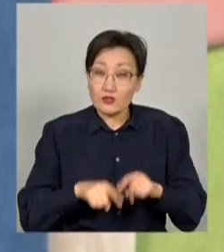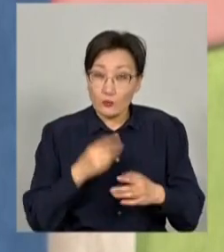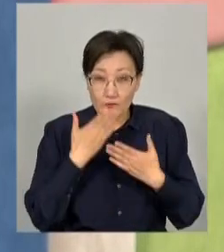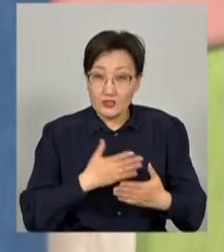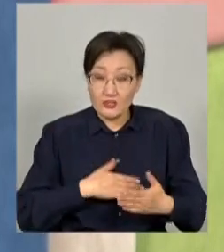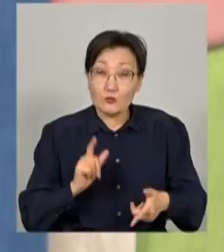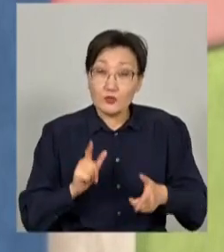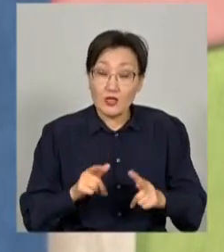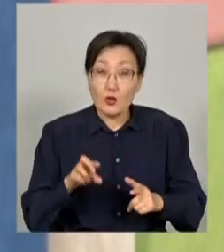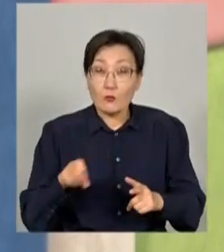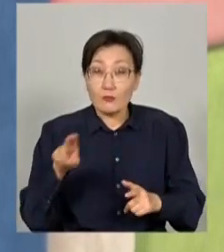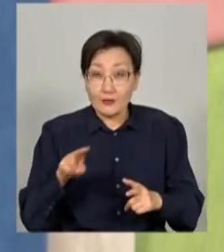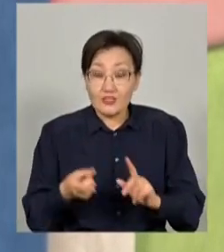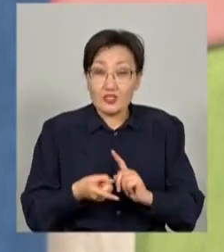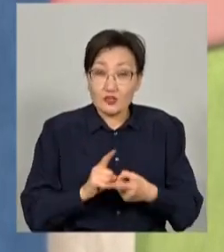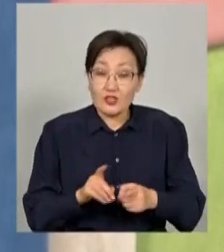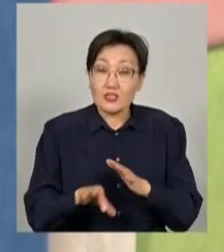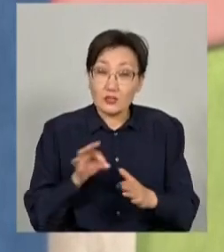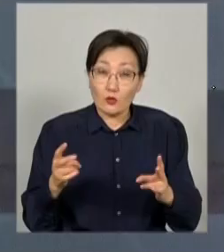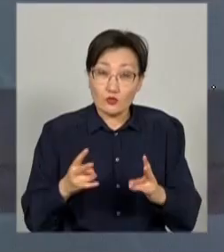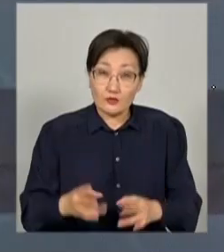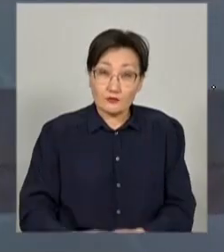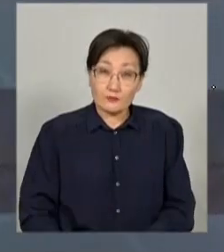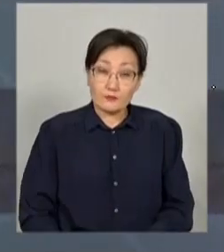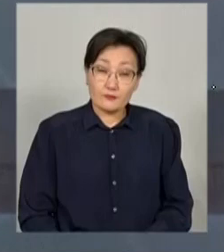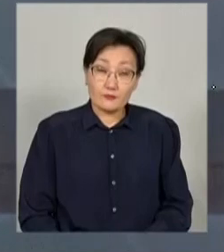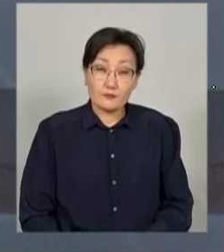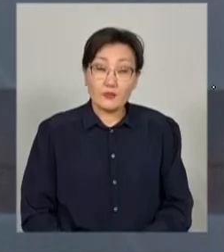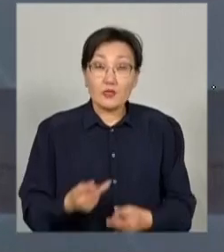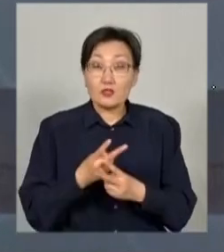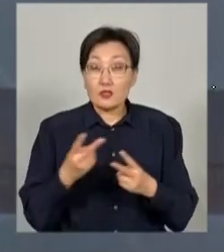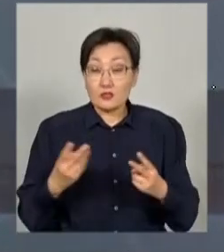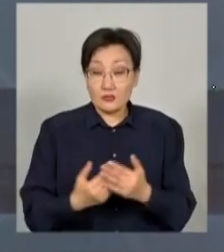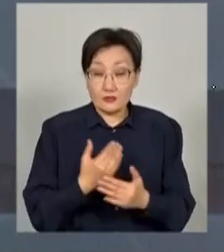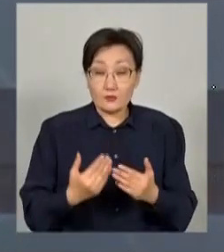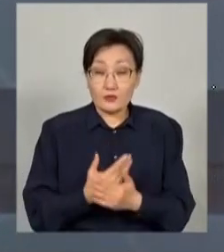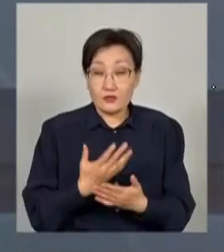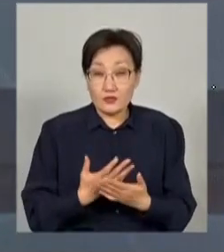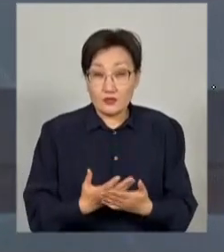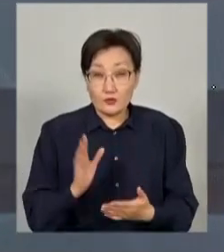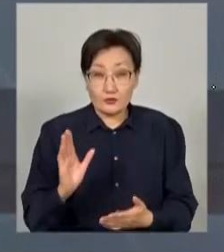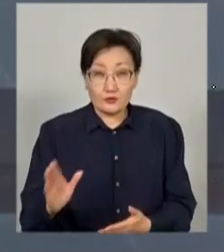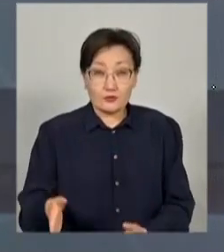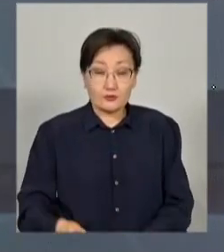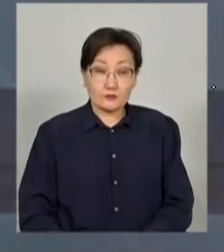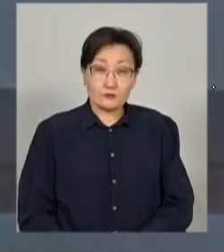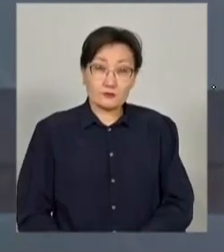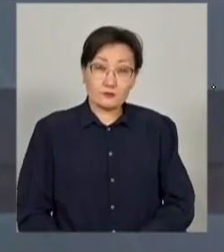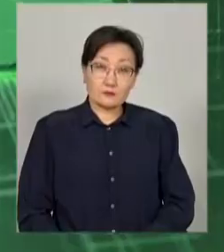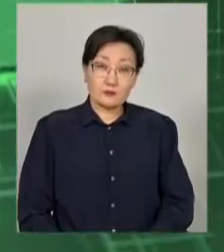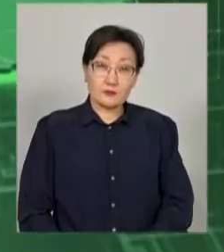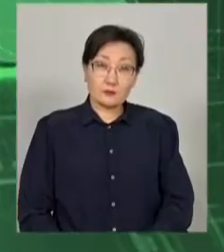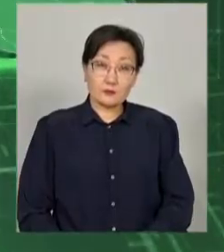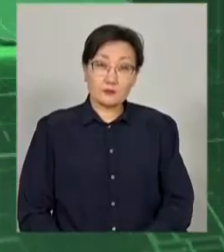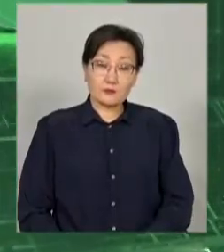емес, расымен брендке айналғаны үшін таңдауы керек. Құрметті көрермен, жаңалықтардың екінші жартысынан көретіндеріңіз.